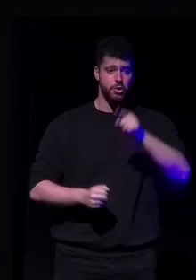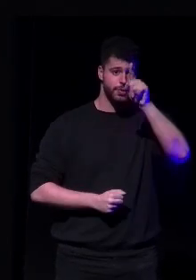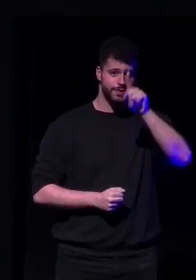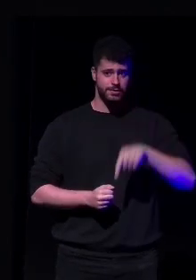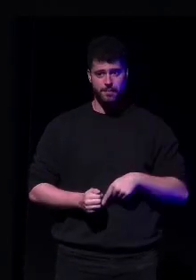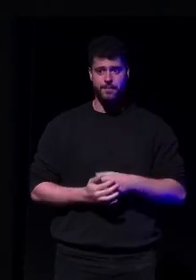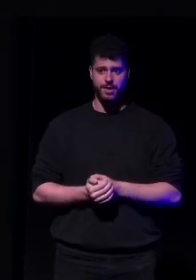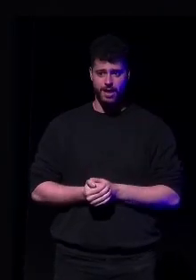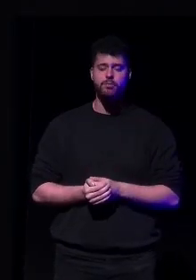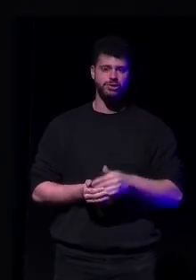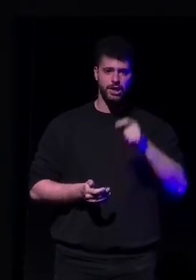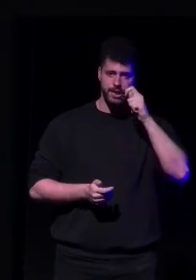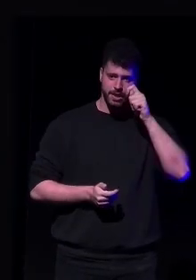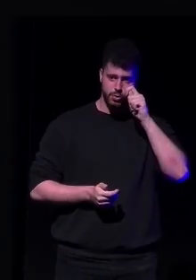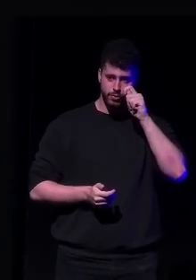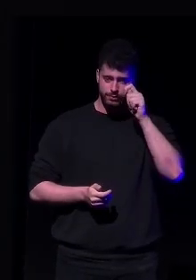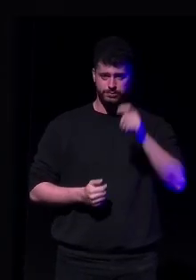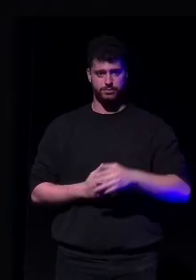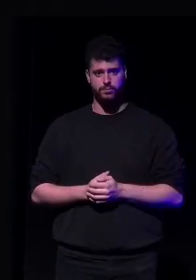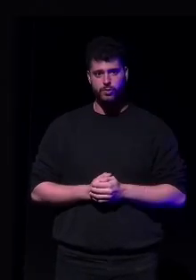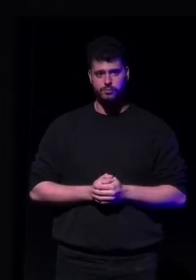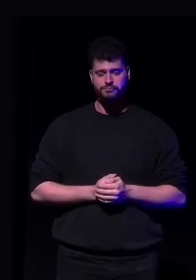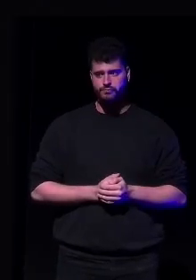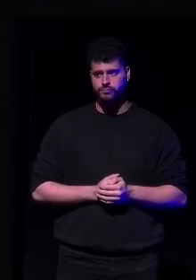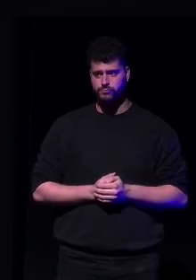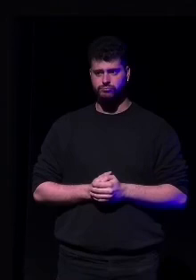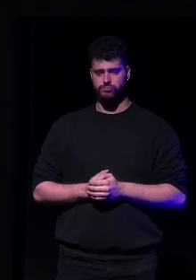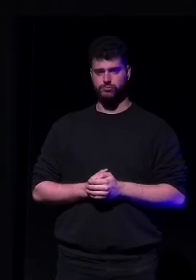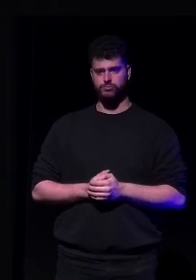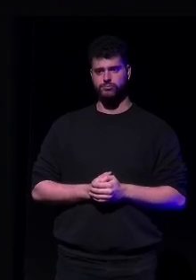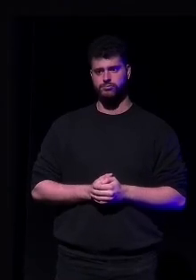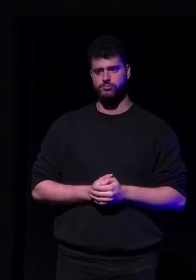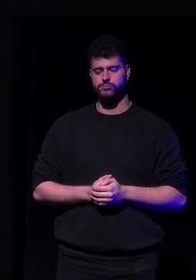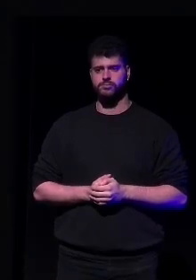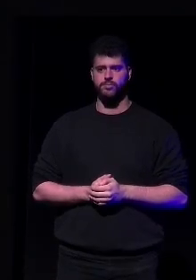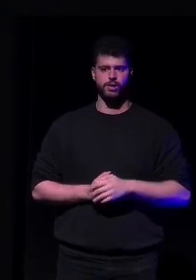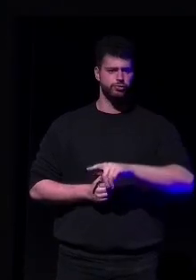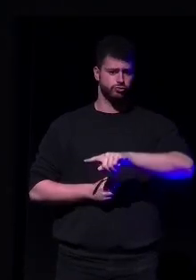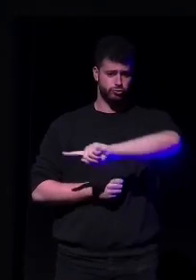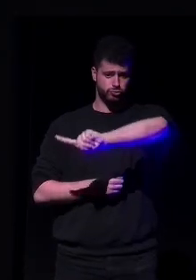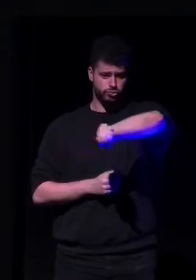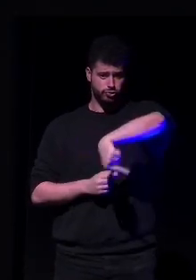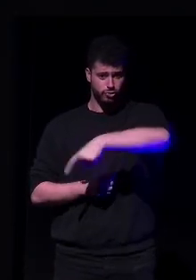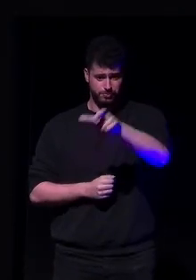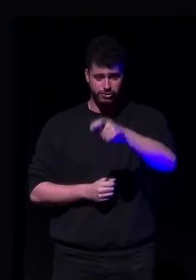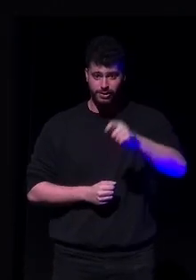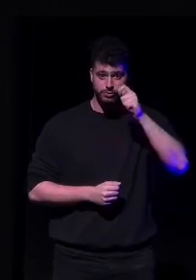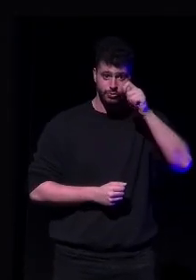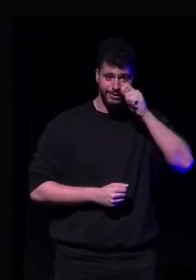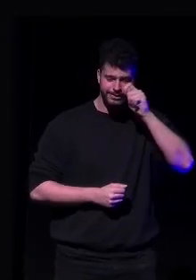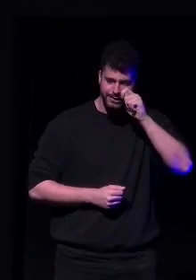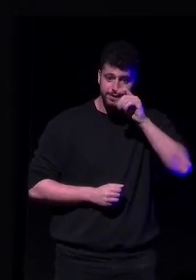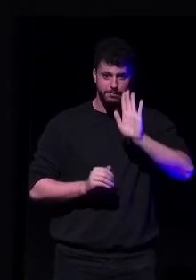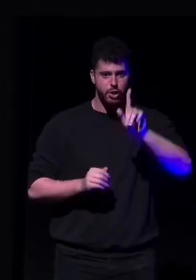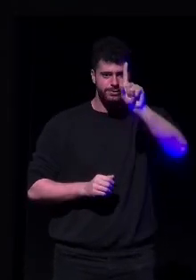visió doncs, que tenen d'aquest turisme, que aquí a la sala s'ha parlat no?, de turisme. Tots som turistes i alhora rebem